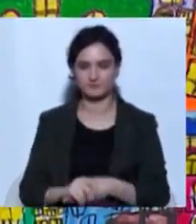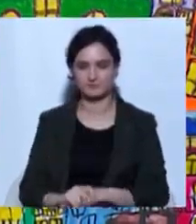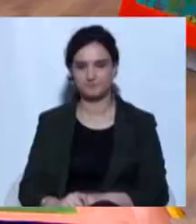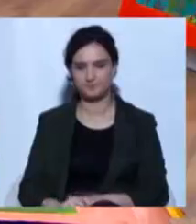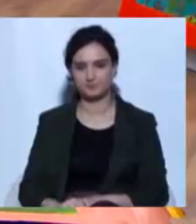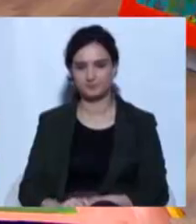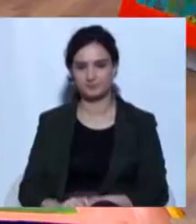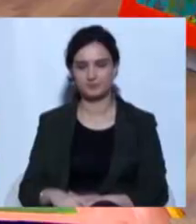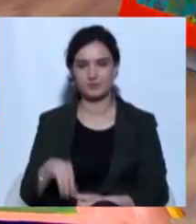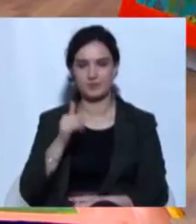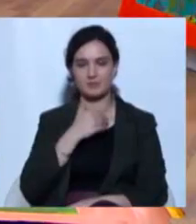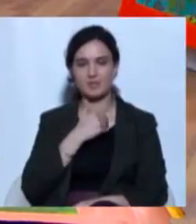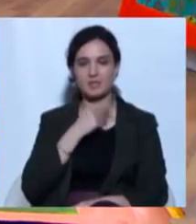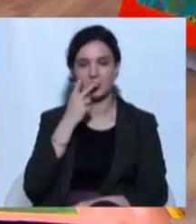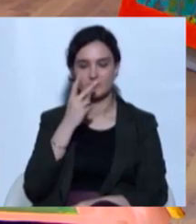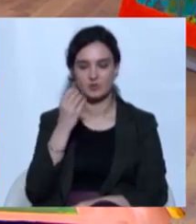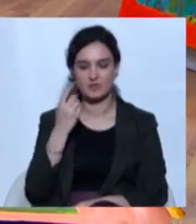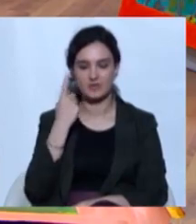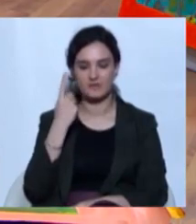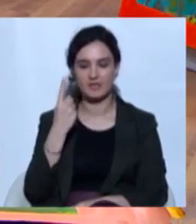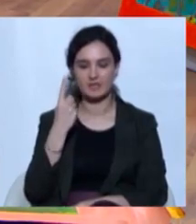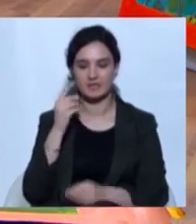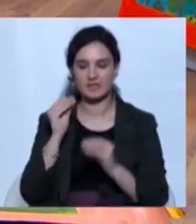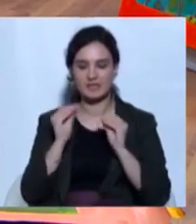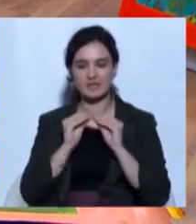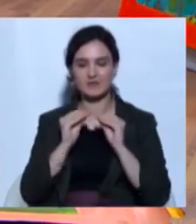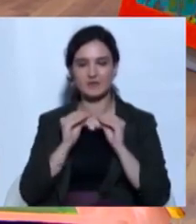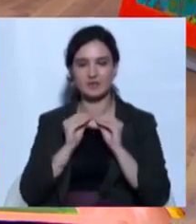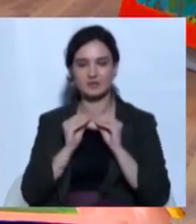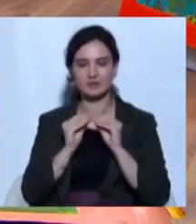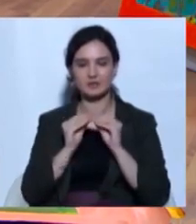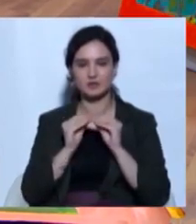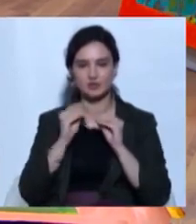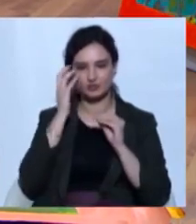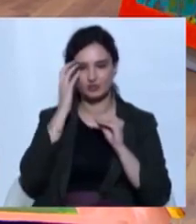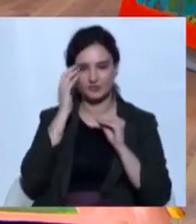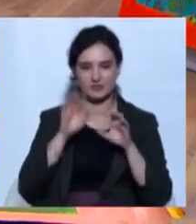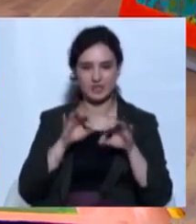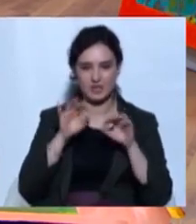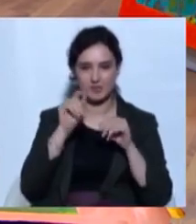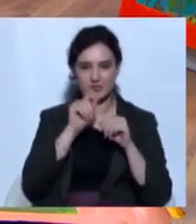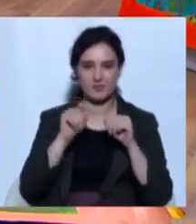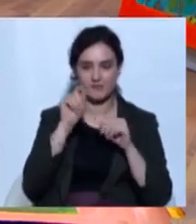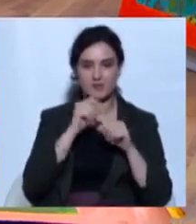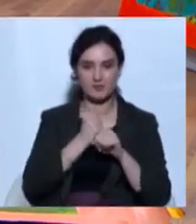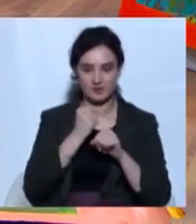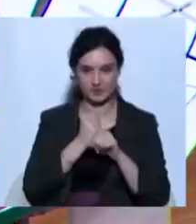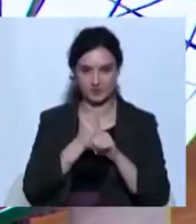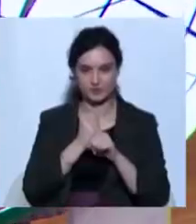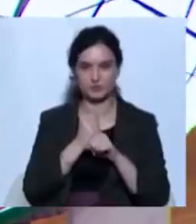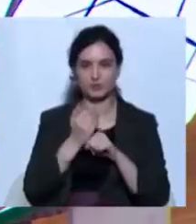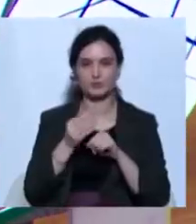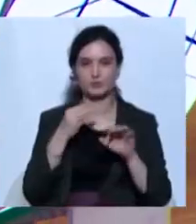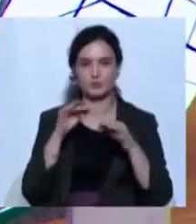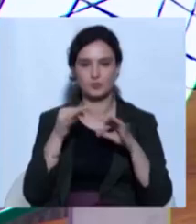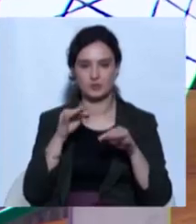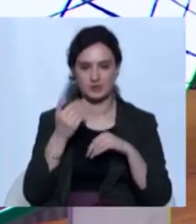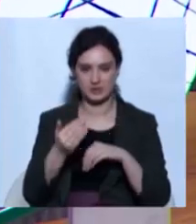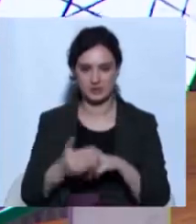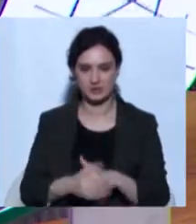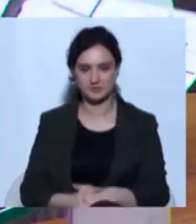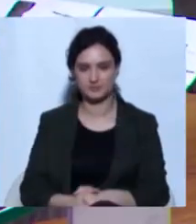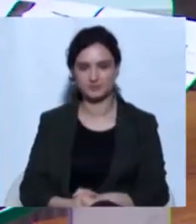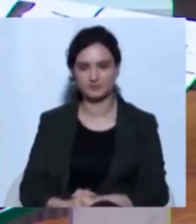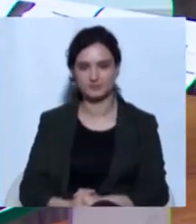ახლა მინდა გაჩვენოთ კიდევ ერთი იგივე. შავი საღებავი გავხსნათ, ავიღოთ ფურცელი.